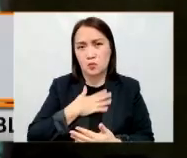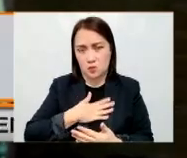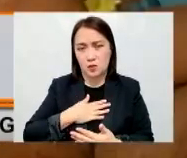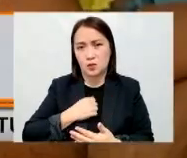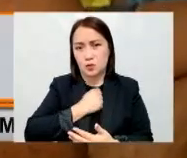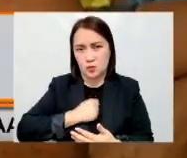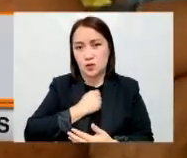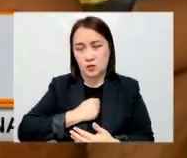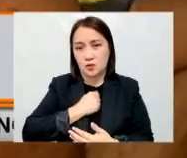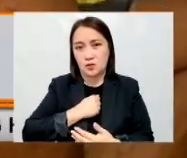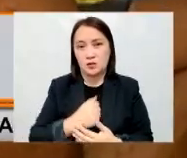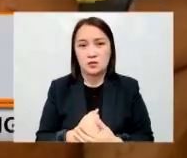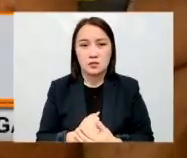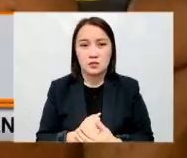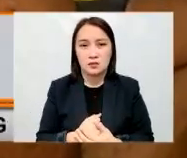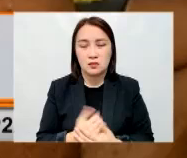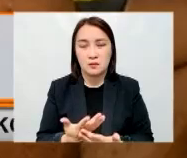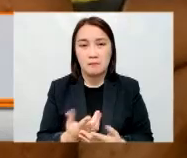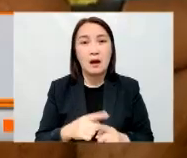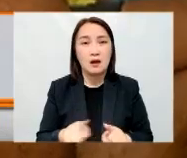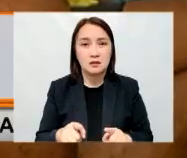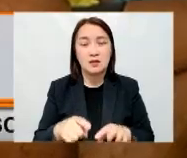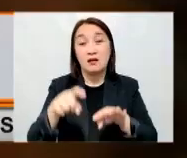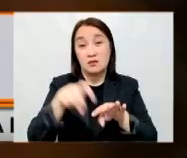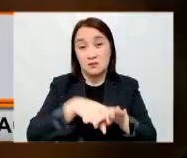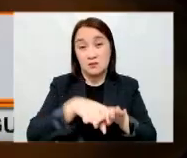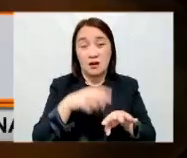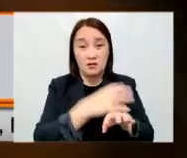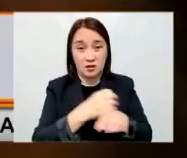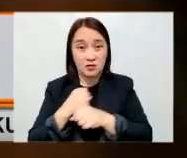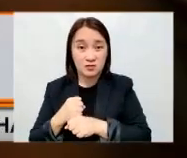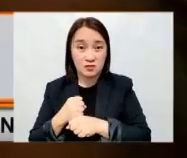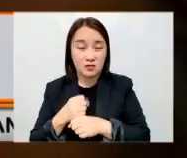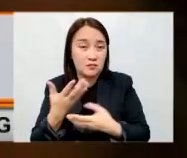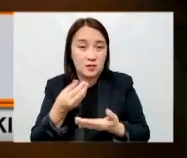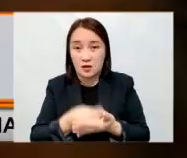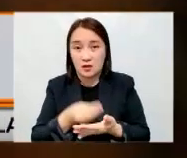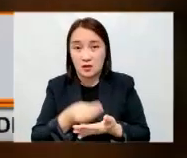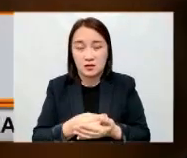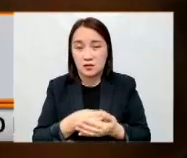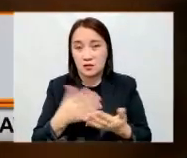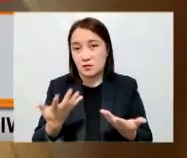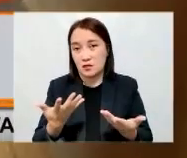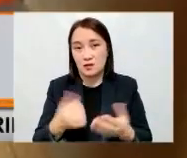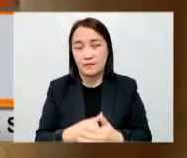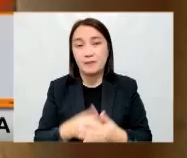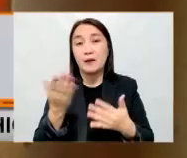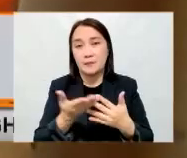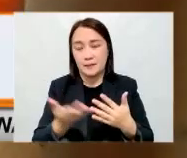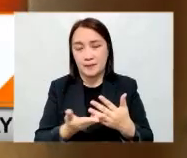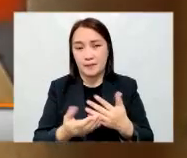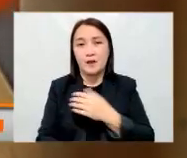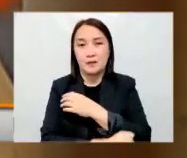ako. Tanging tsinelas na lang ang nabawi ng biktima mula sa suspect na posibleng maharap sa kasong theft.